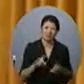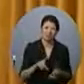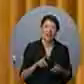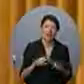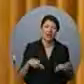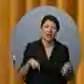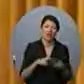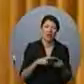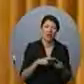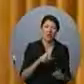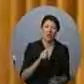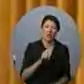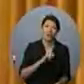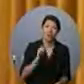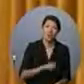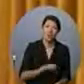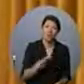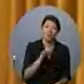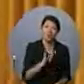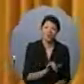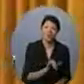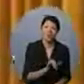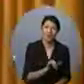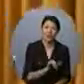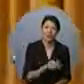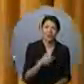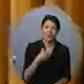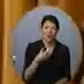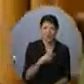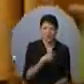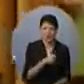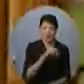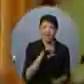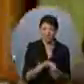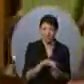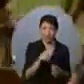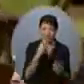will change as this bill goes forward. Thank you, Mr. Speaker.